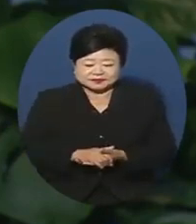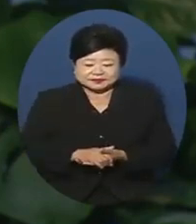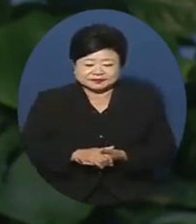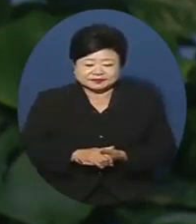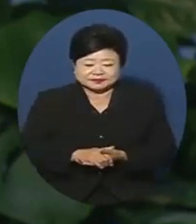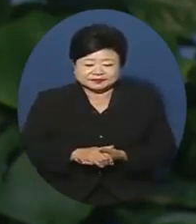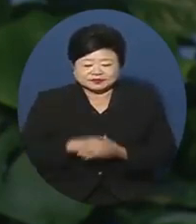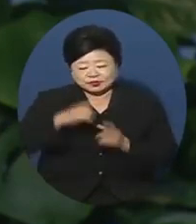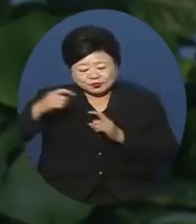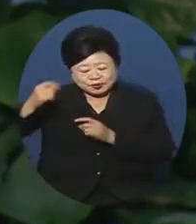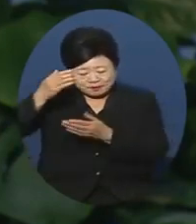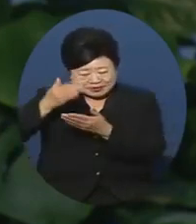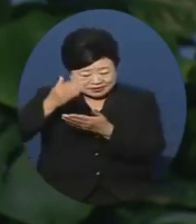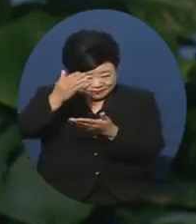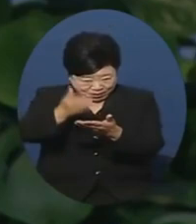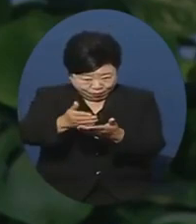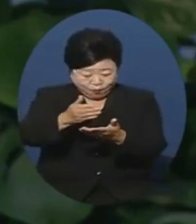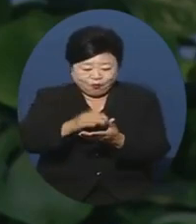끌려 들어가지 마십시오.